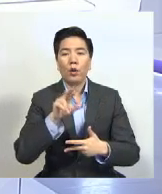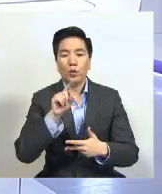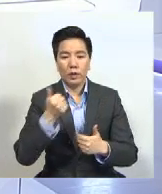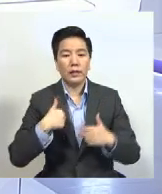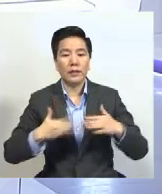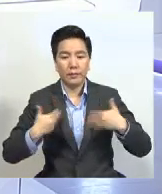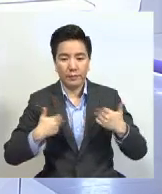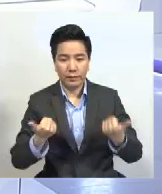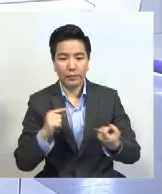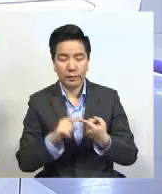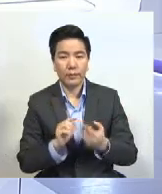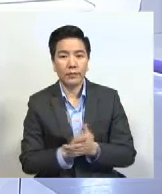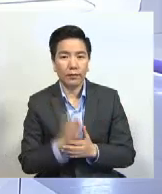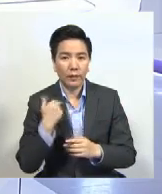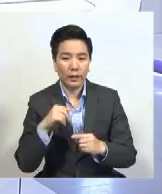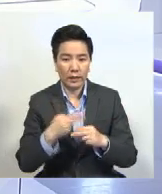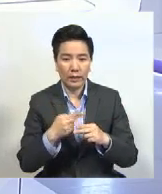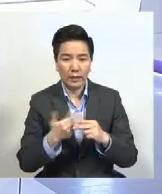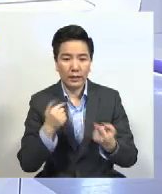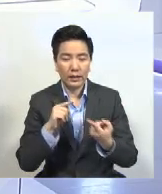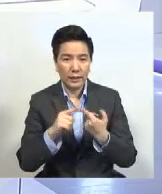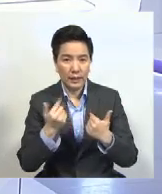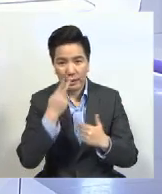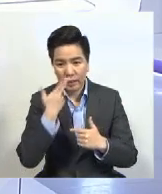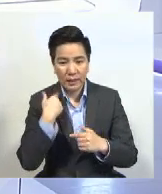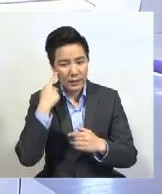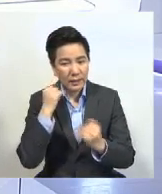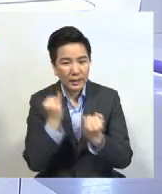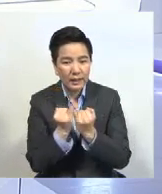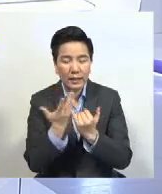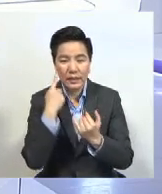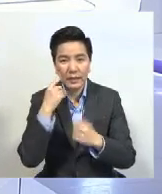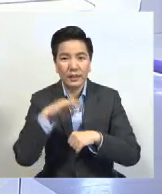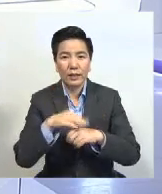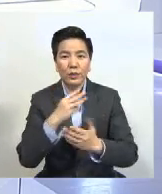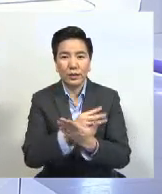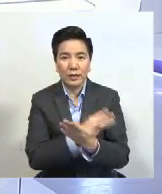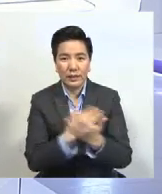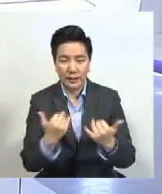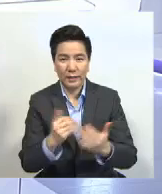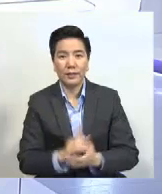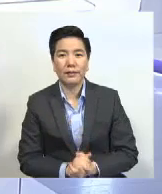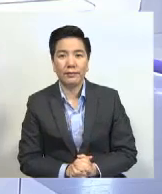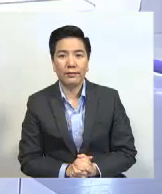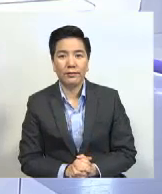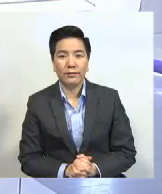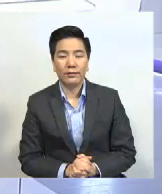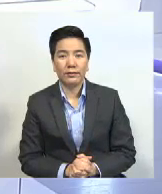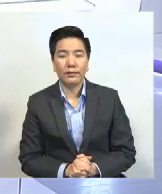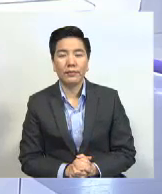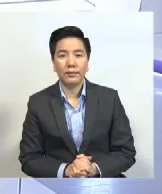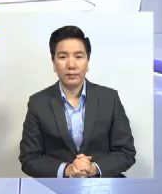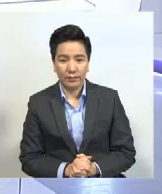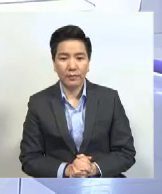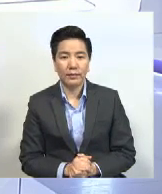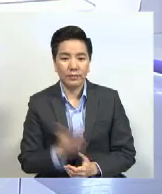ความยินดีครับ ไม่เป็นไรปกติจะได้ยินในหัวอัดนะฮะวันนี้ก็เลยอาจจะไม่ค่อยชินกับตำแหน่งทางวิชาการเท่าไหร่นะฮะอาจารย ์อ๋อฮะครับผมอ๋อแสดงเป็น